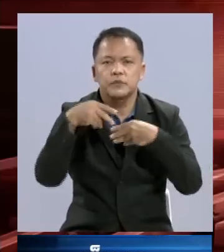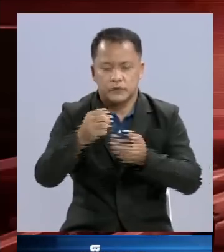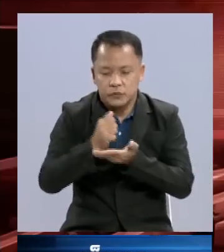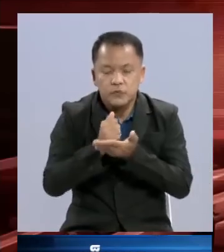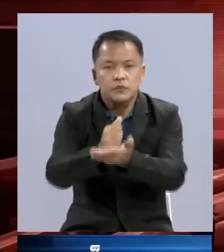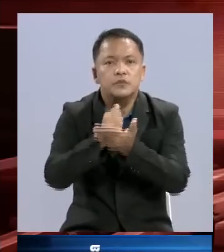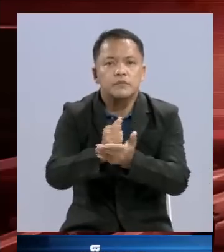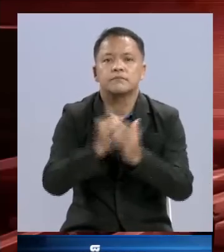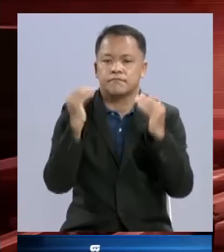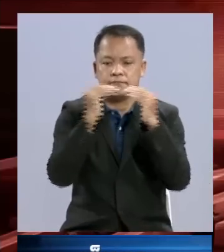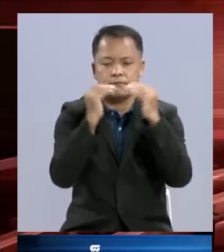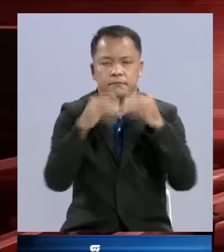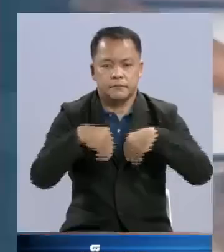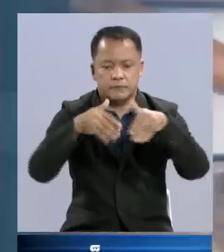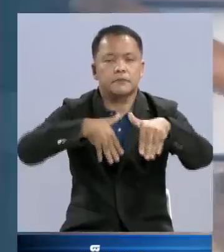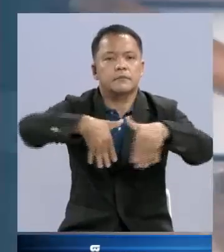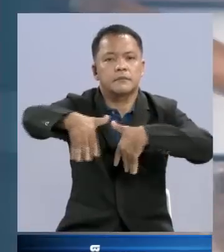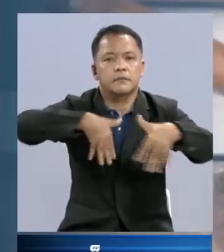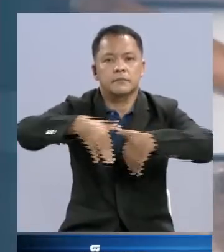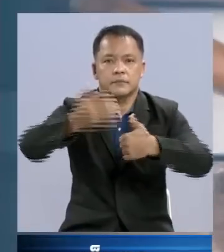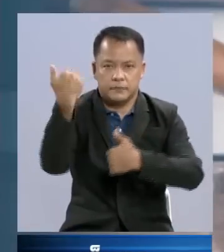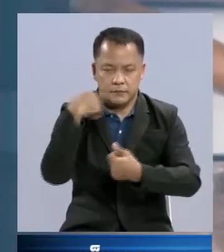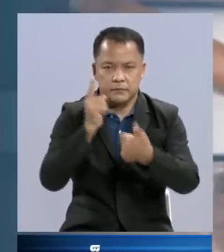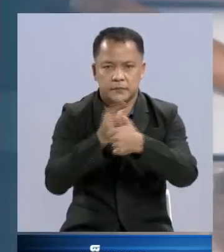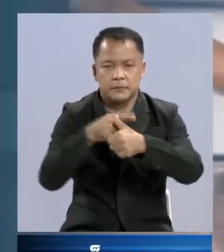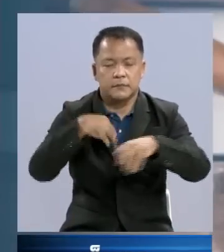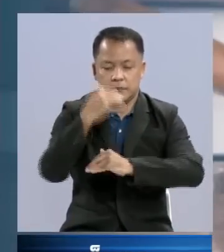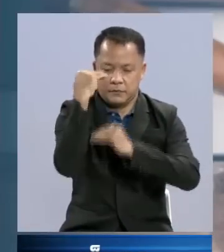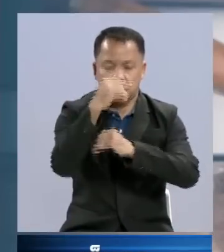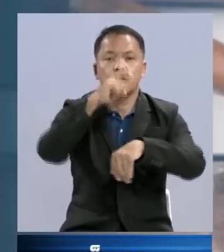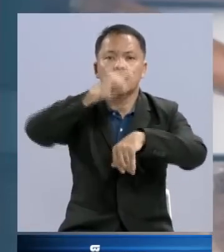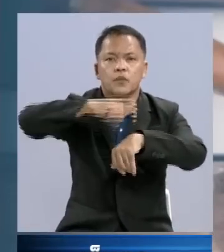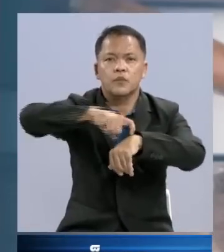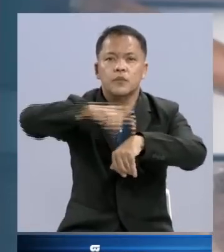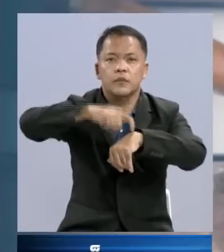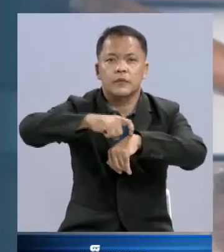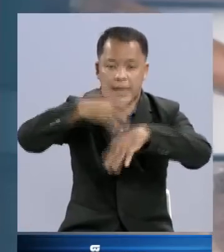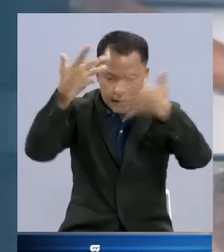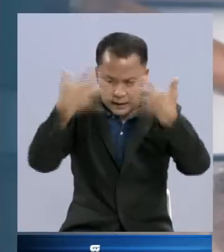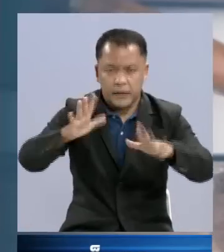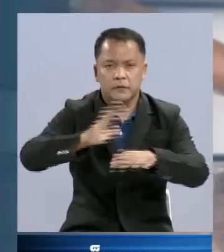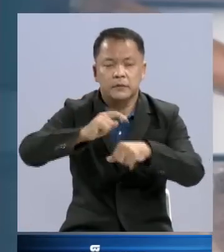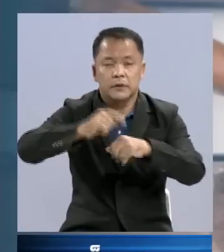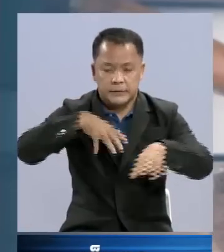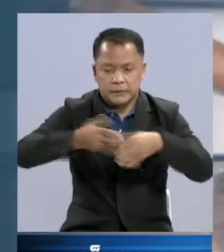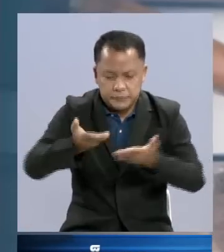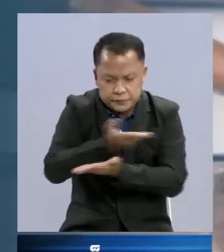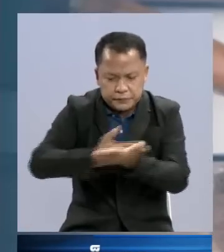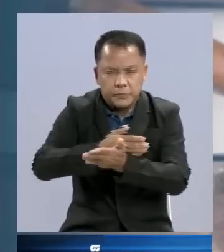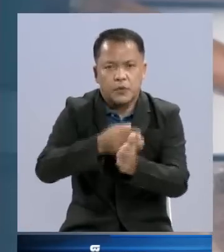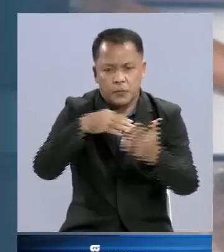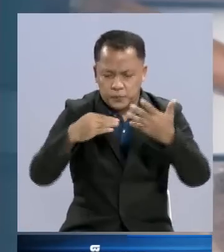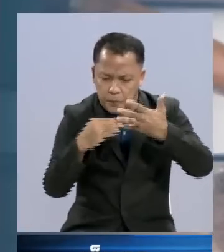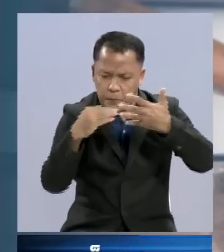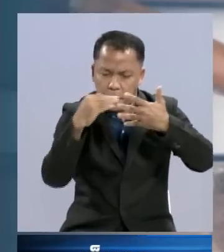ยความยุติธรรมให้กับประชาชนก็จะมีตั้งแต่การกำหนดระยะเวลาที่แล้วเสร็จที่จะต้องพิจารณาในแต่ละขั้นต